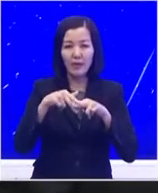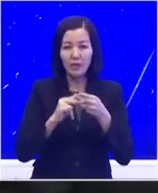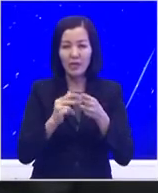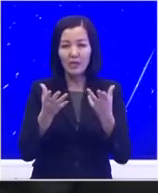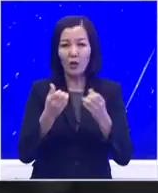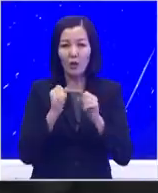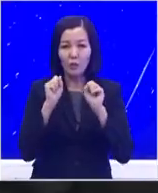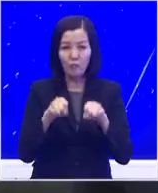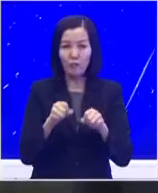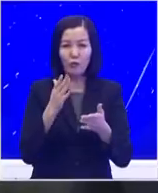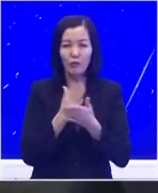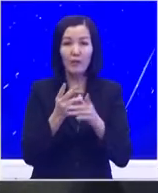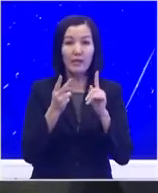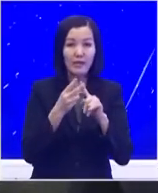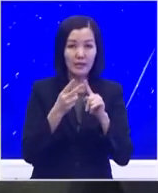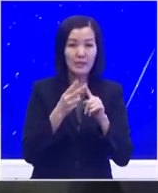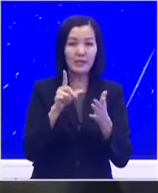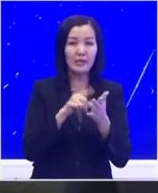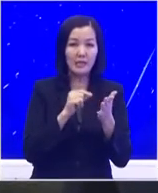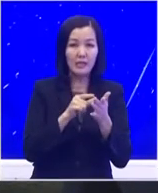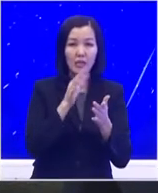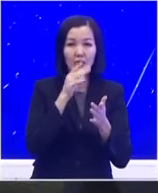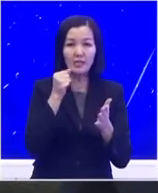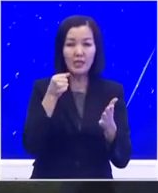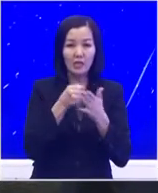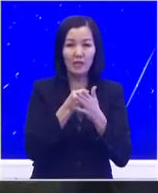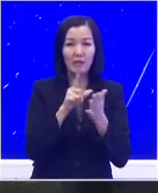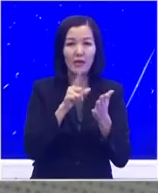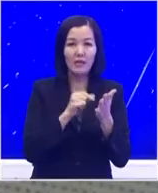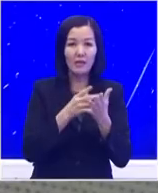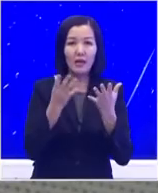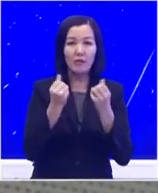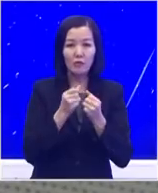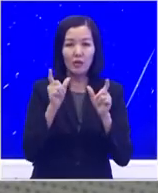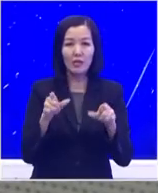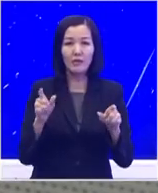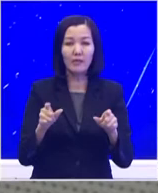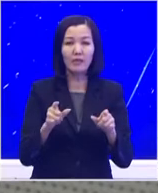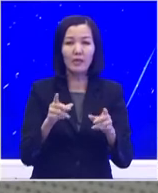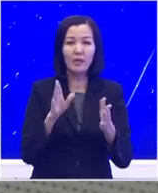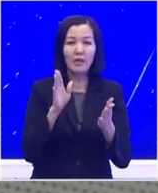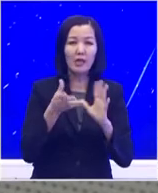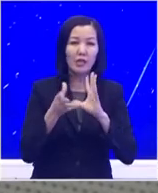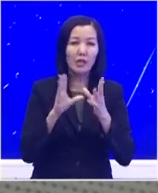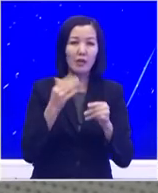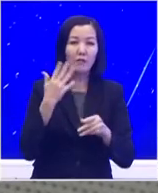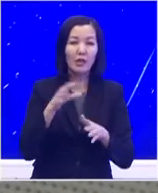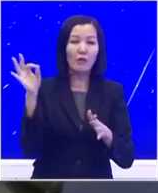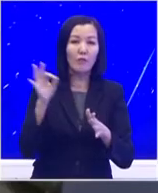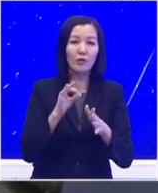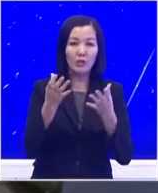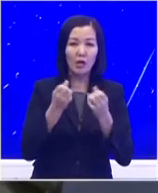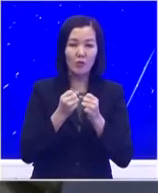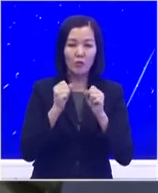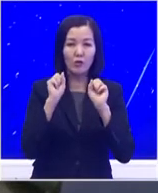алуға мүмкіндік жасау. Екіншісі, зейнет жасына жетіп, зейнетақыларын алып отырған азаматтар жинағының 50% алуға